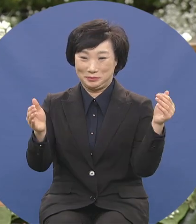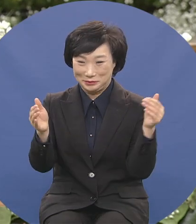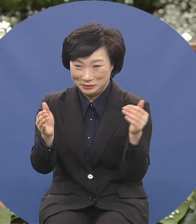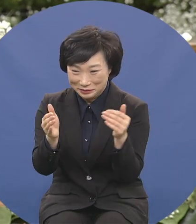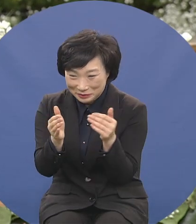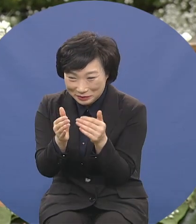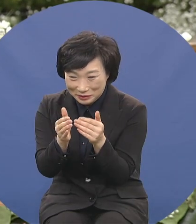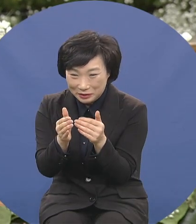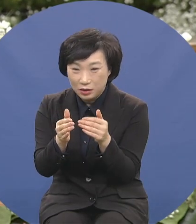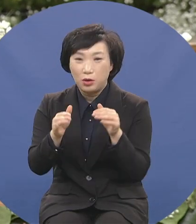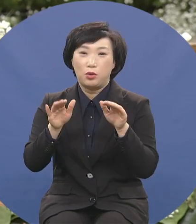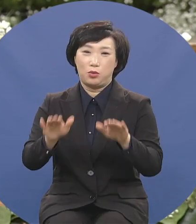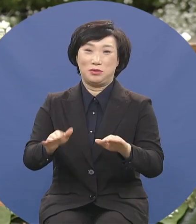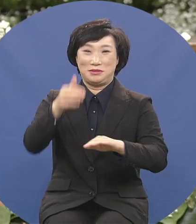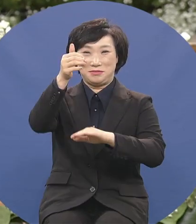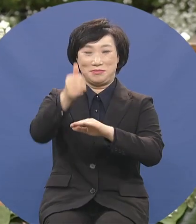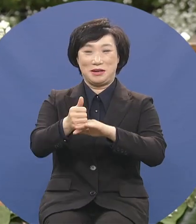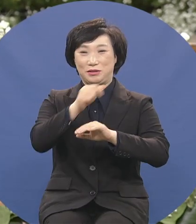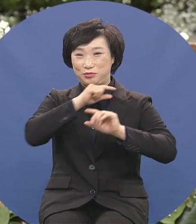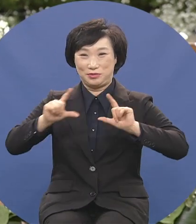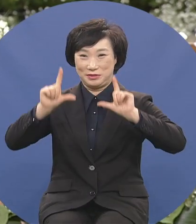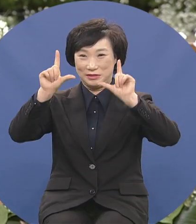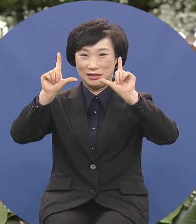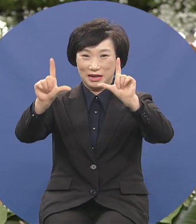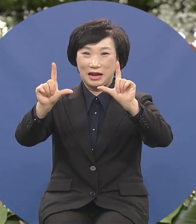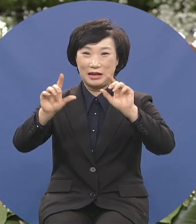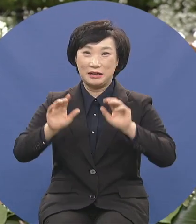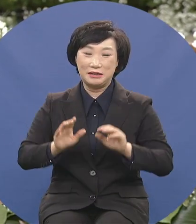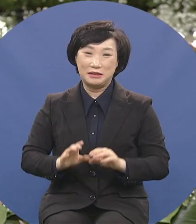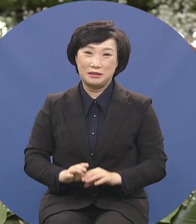마감하는 오늘 주일,